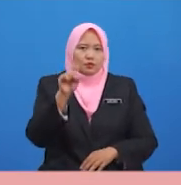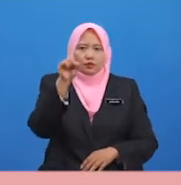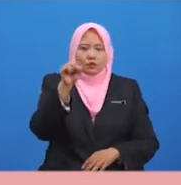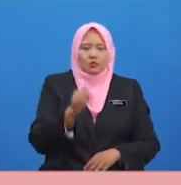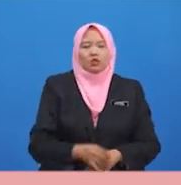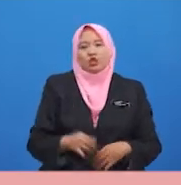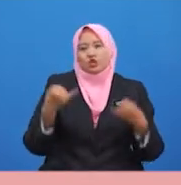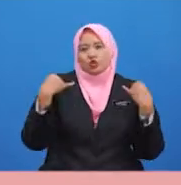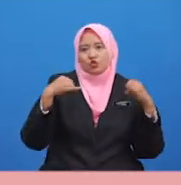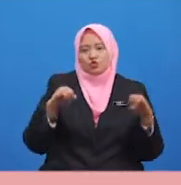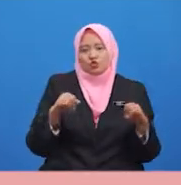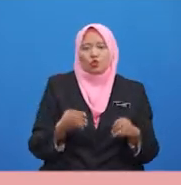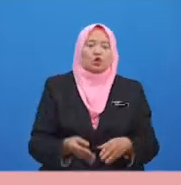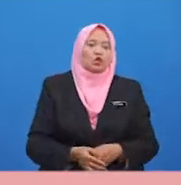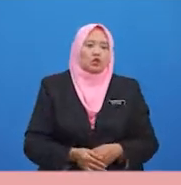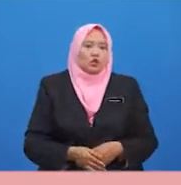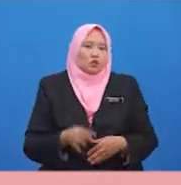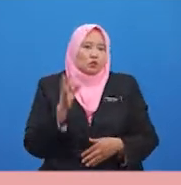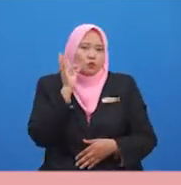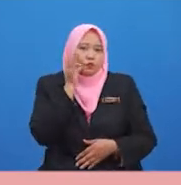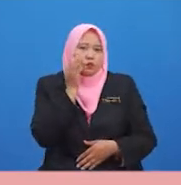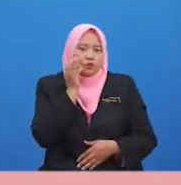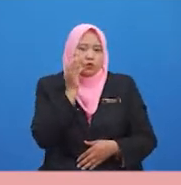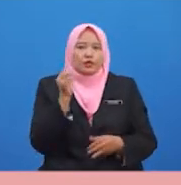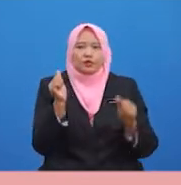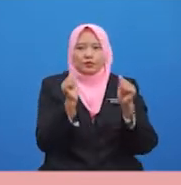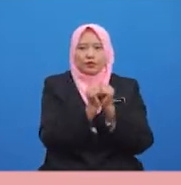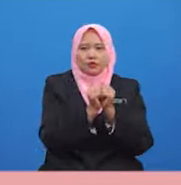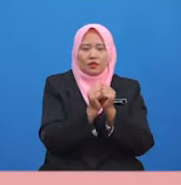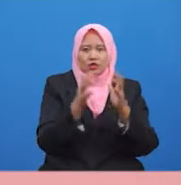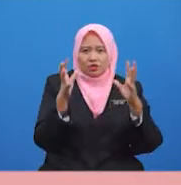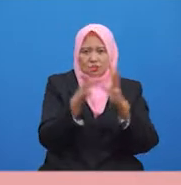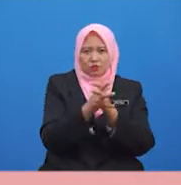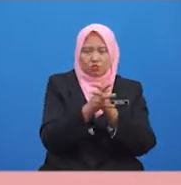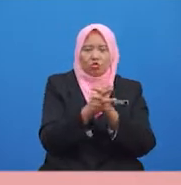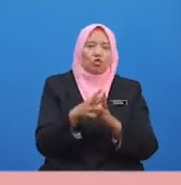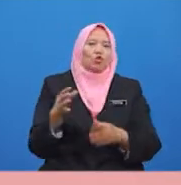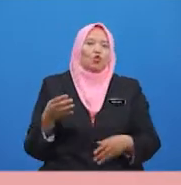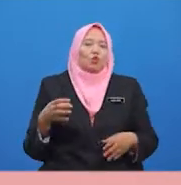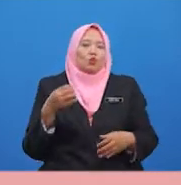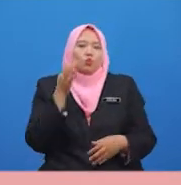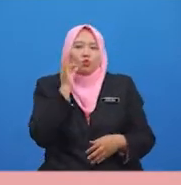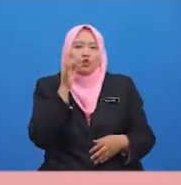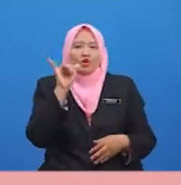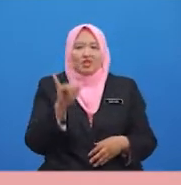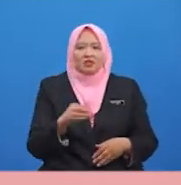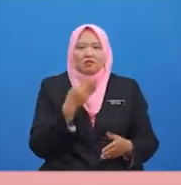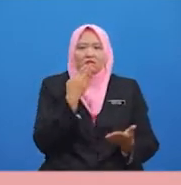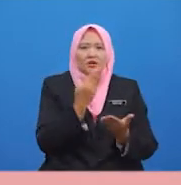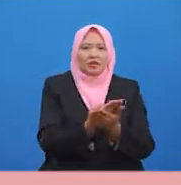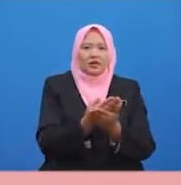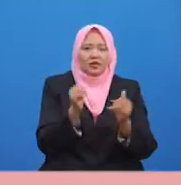dengan mencampurkan buah yang baik dengan buah yang rosak. hukumnya adalah haram